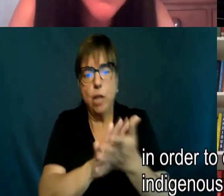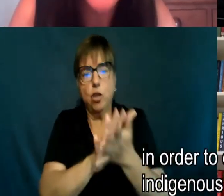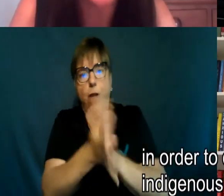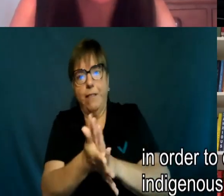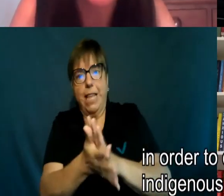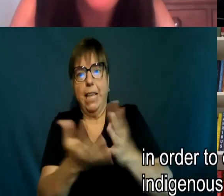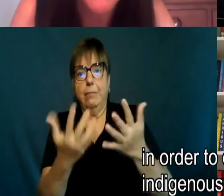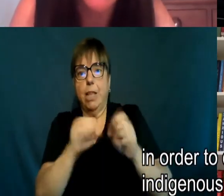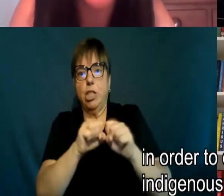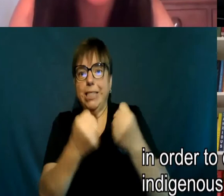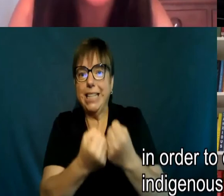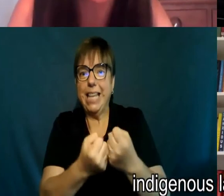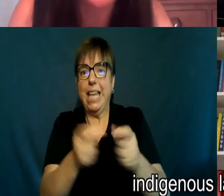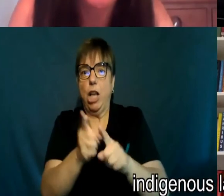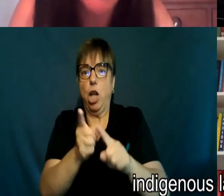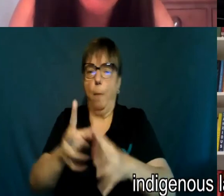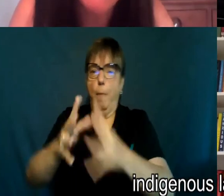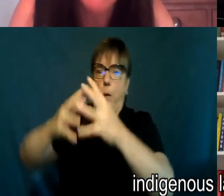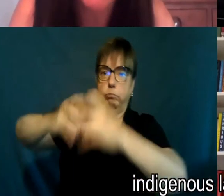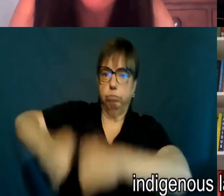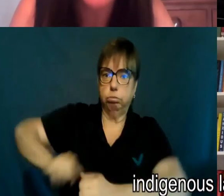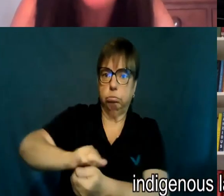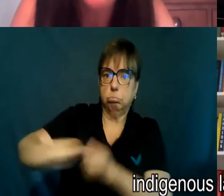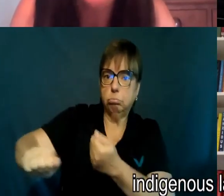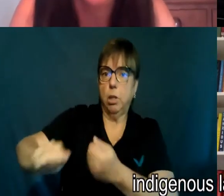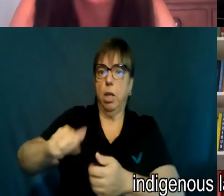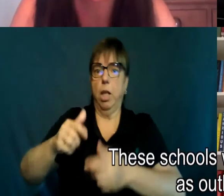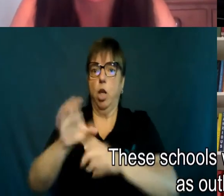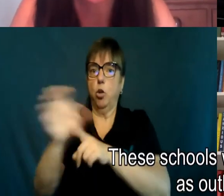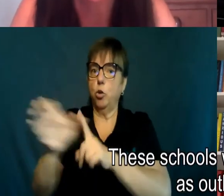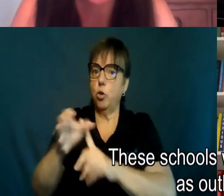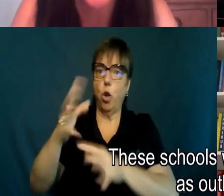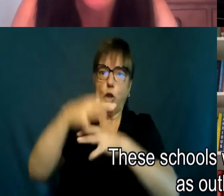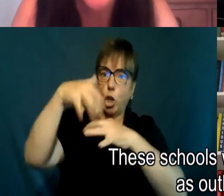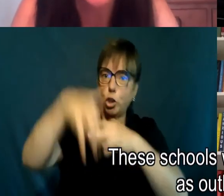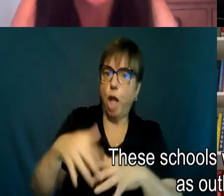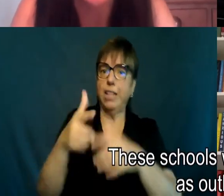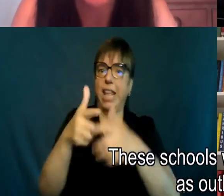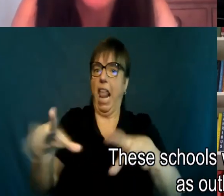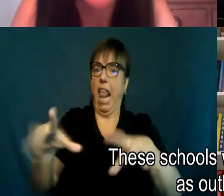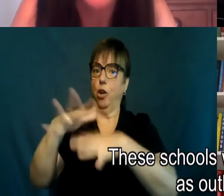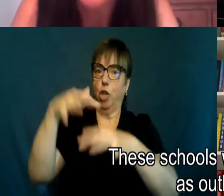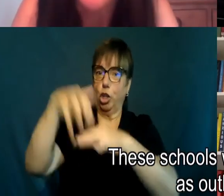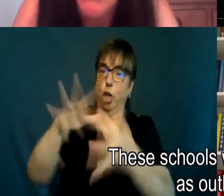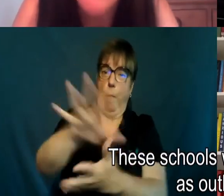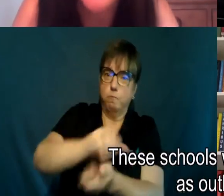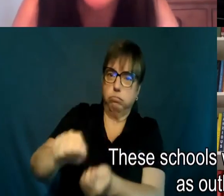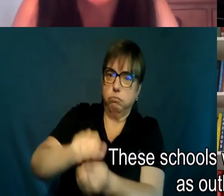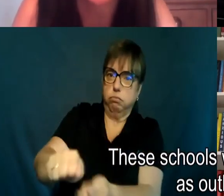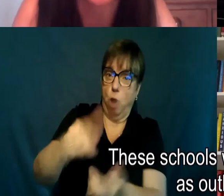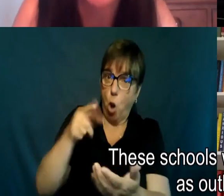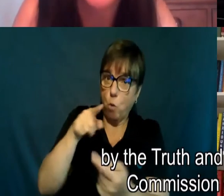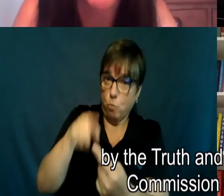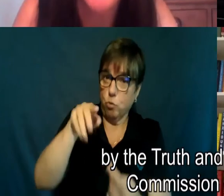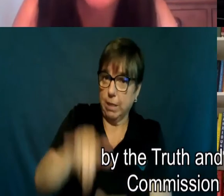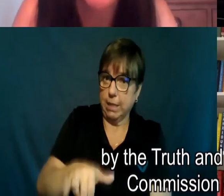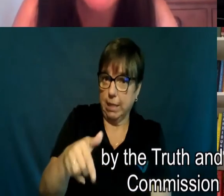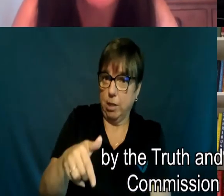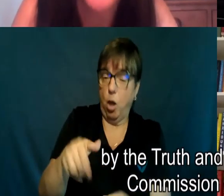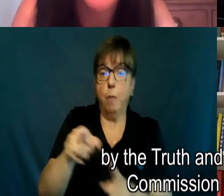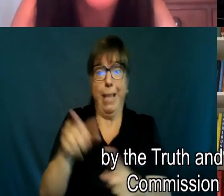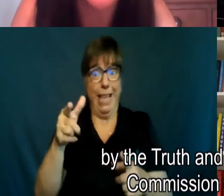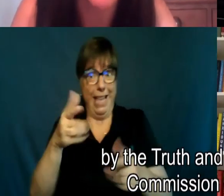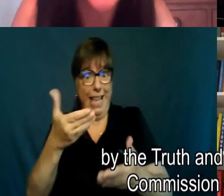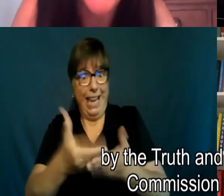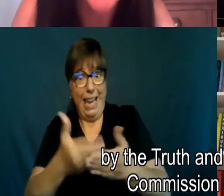le but d'éradiquer les cultures autochtones, les langues autochtones. Ces écoles étaient notoirement, telles qu'elles étaient documentées par